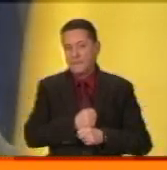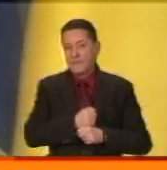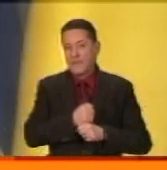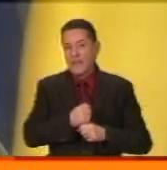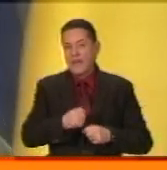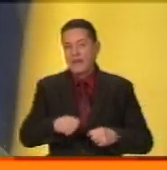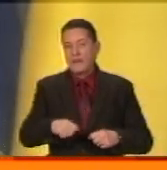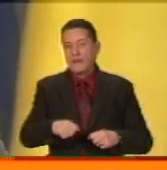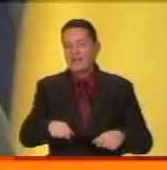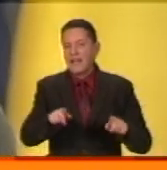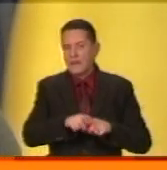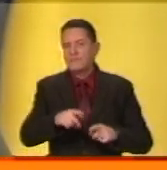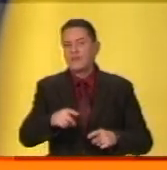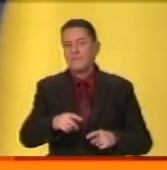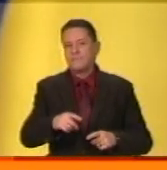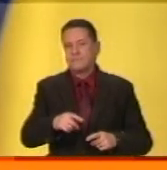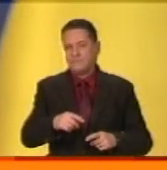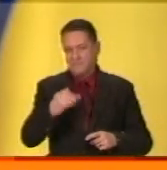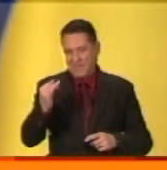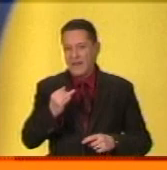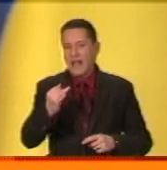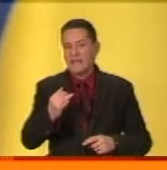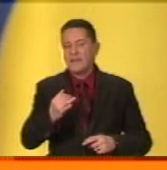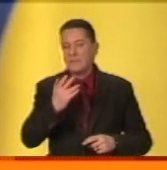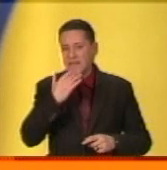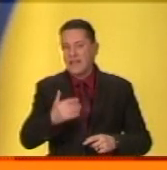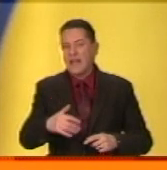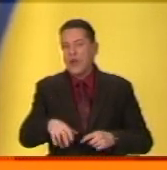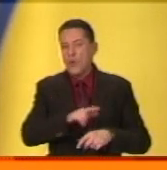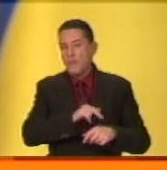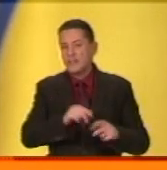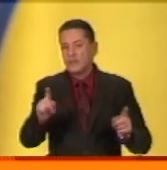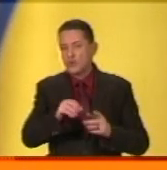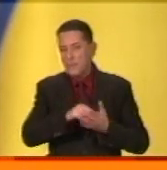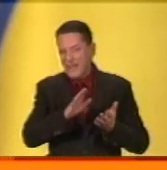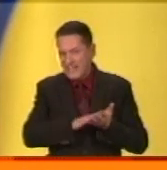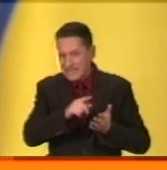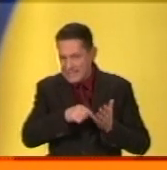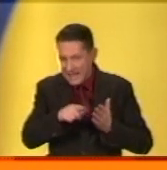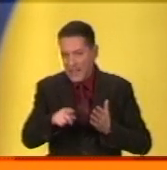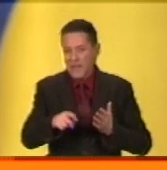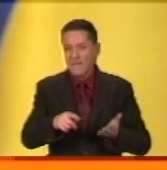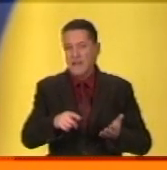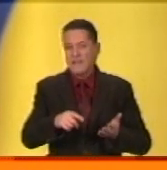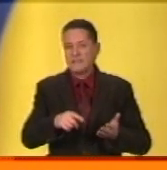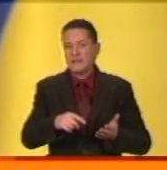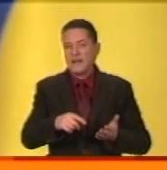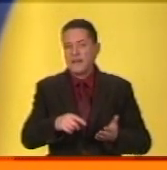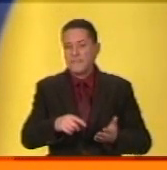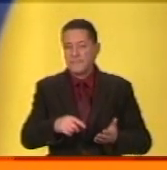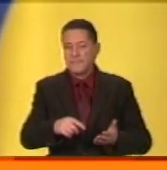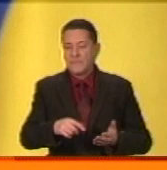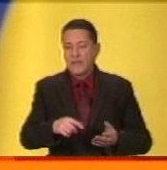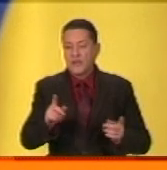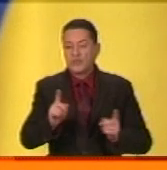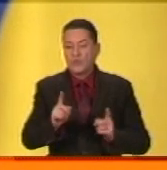же привлекательным всю как бы национальную полицию, чтобы регистрировались, ну, чтобы там криминал регистрировался,